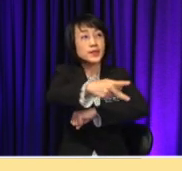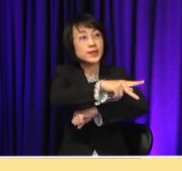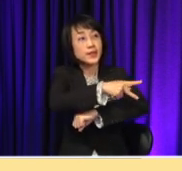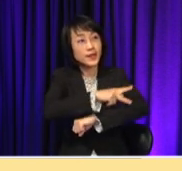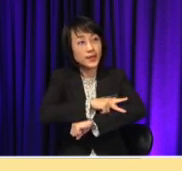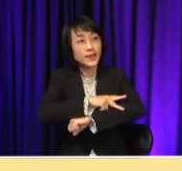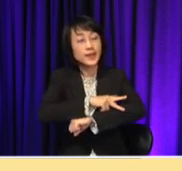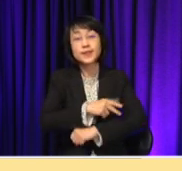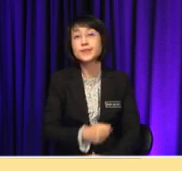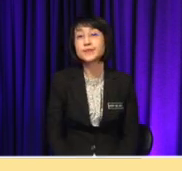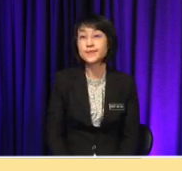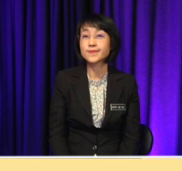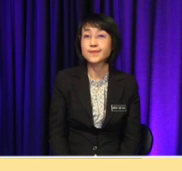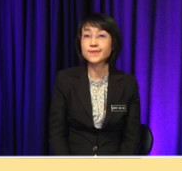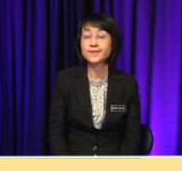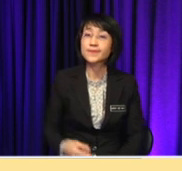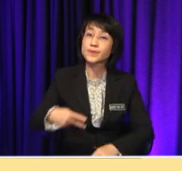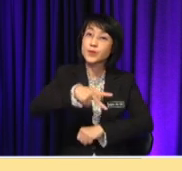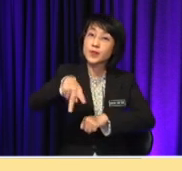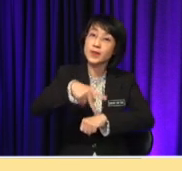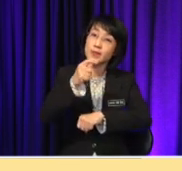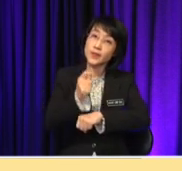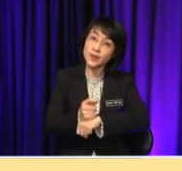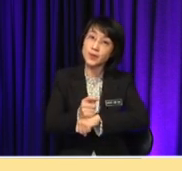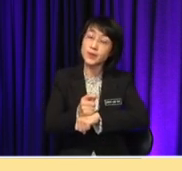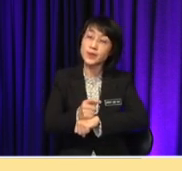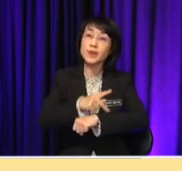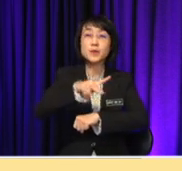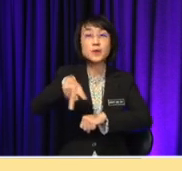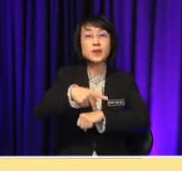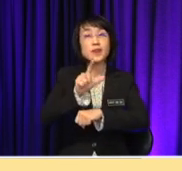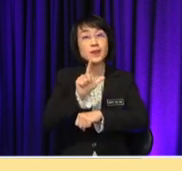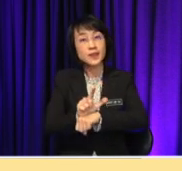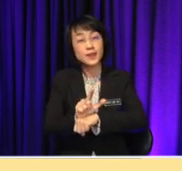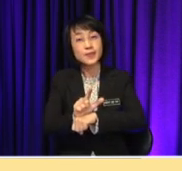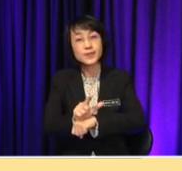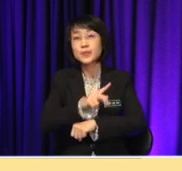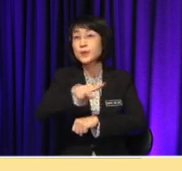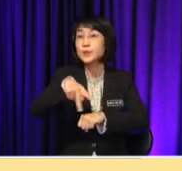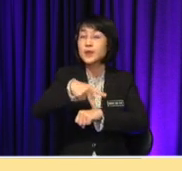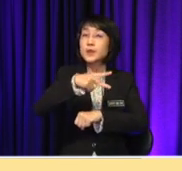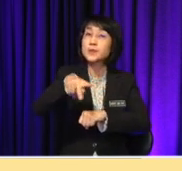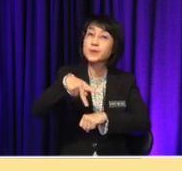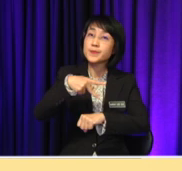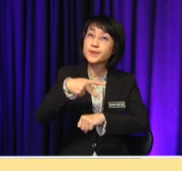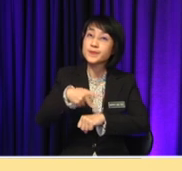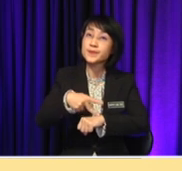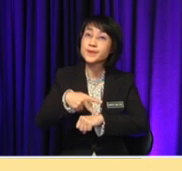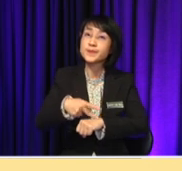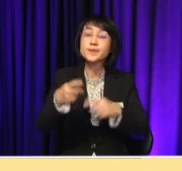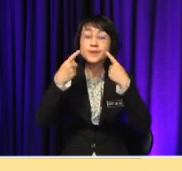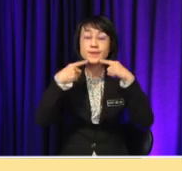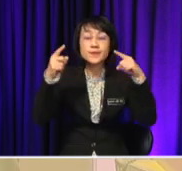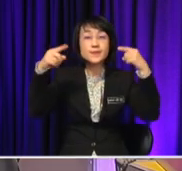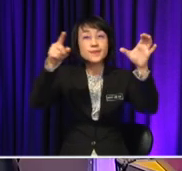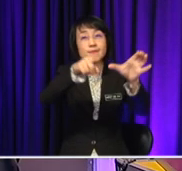Negeri 9 pulau atau main Pahang dan pulau Langkawi di Kedah semua pulau-pulauan adalah pulau-pulau yang berjaya